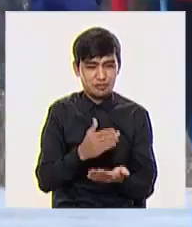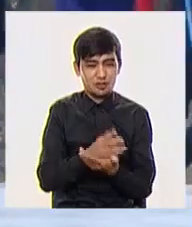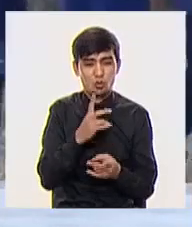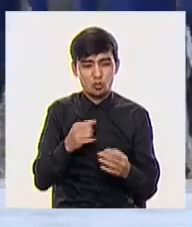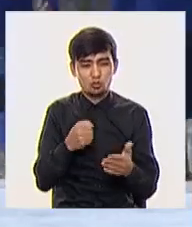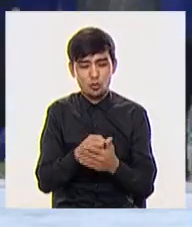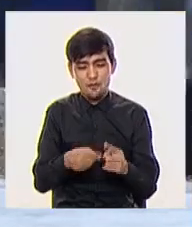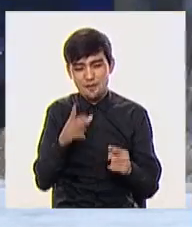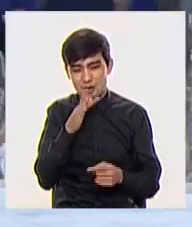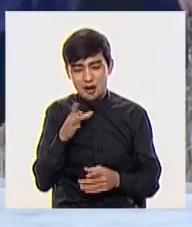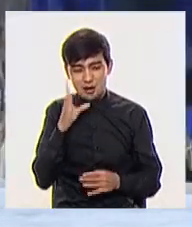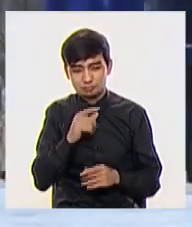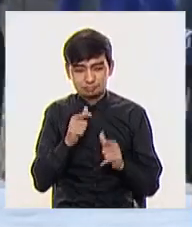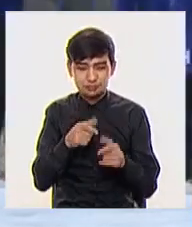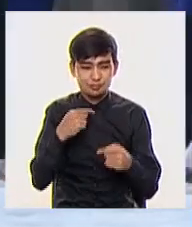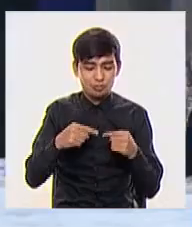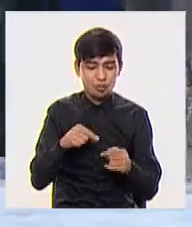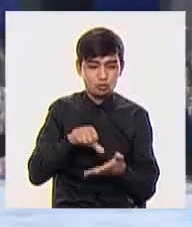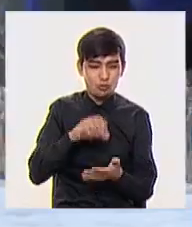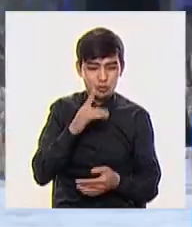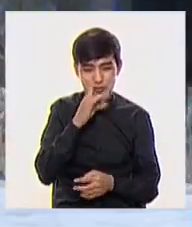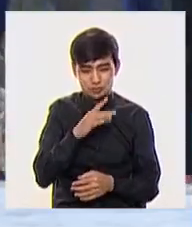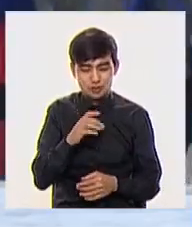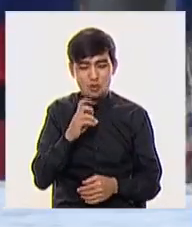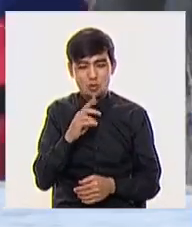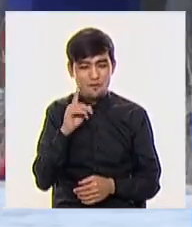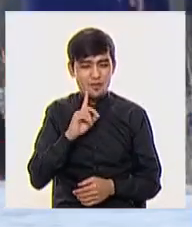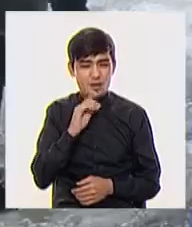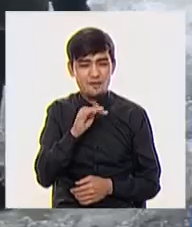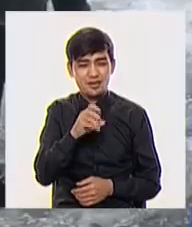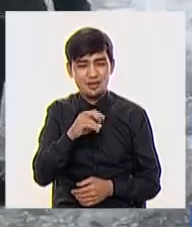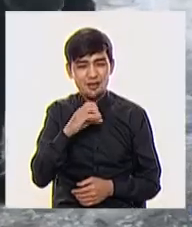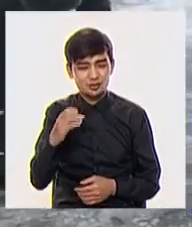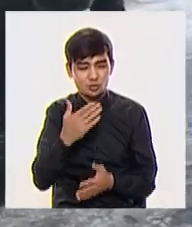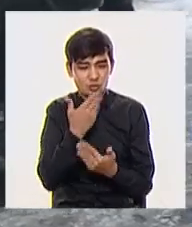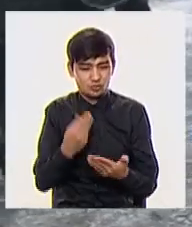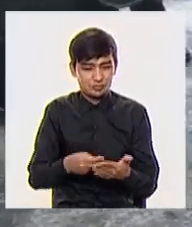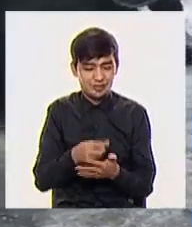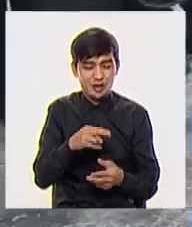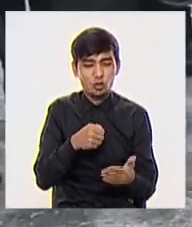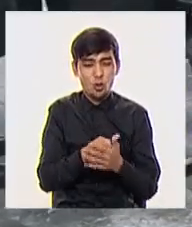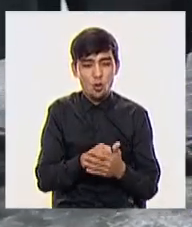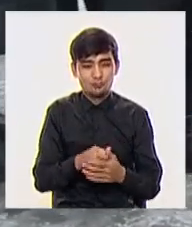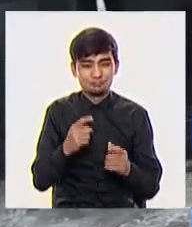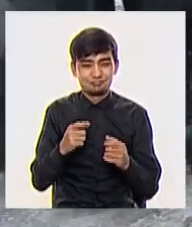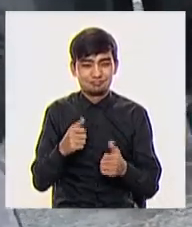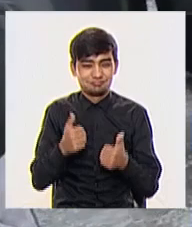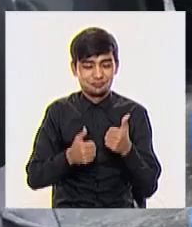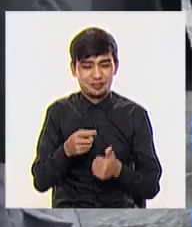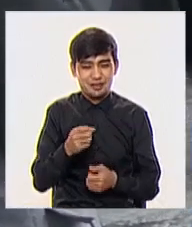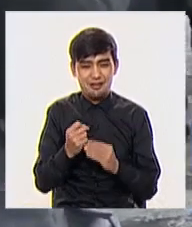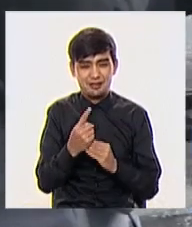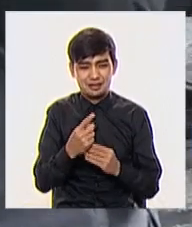не знают попадут ли на соревнования ведь пока финансирование нет это при том что до чемпионата осталось всего